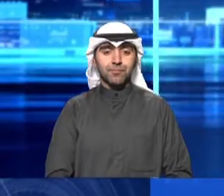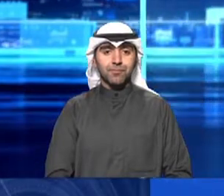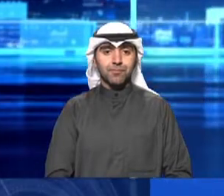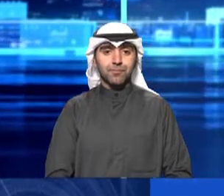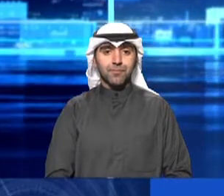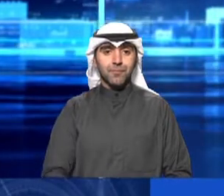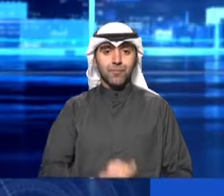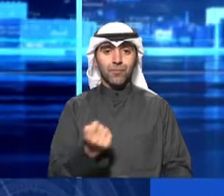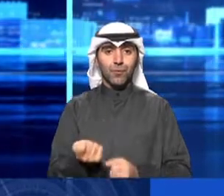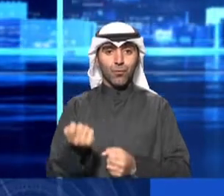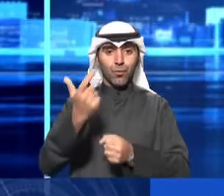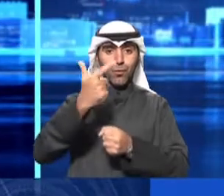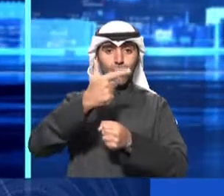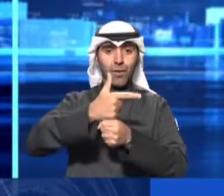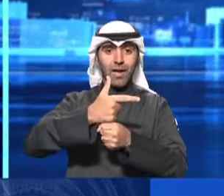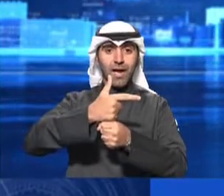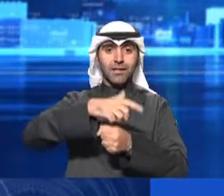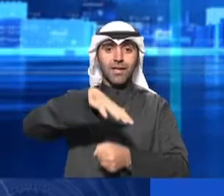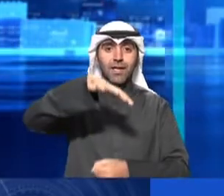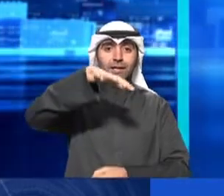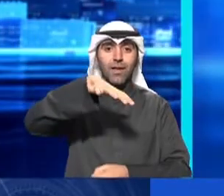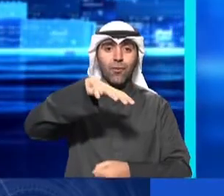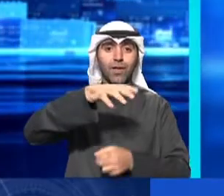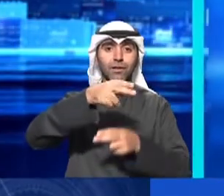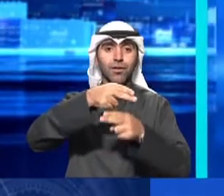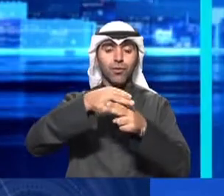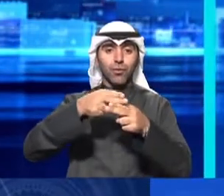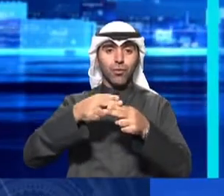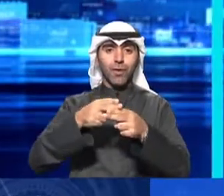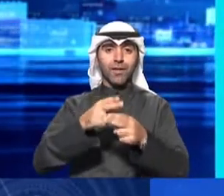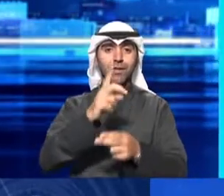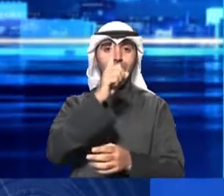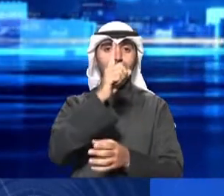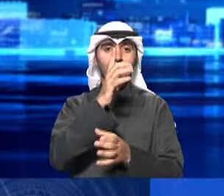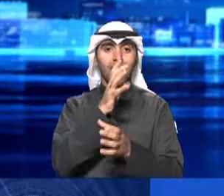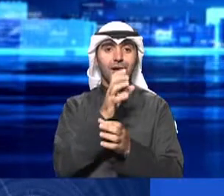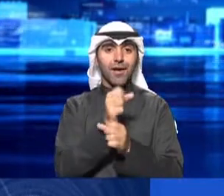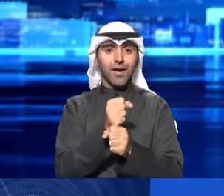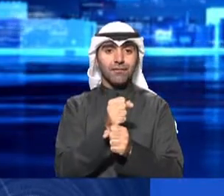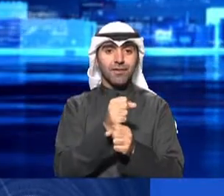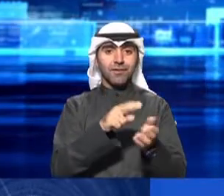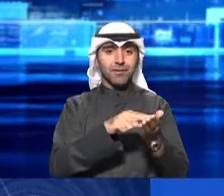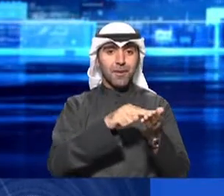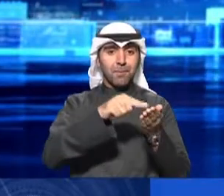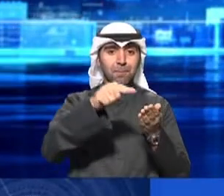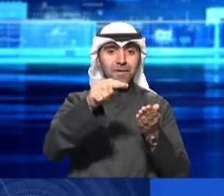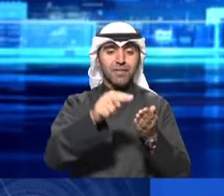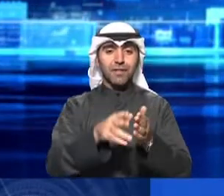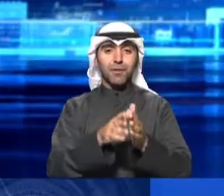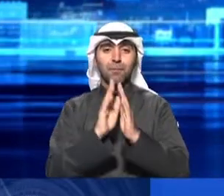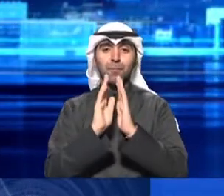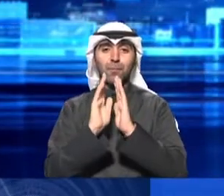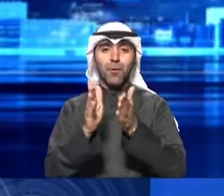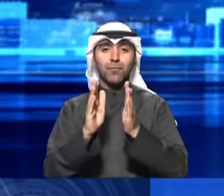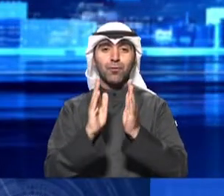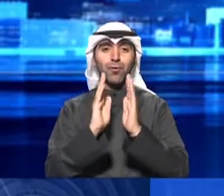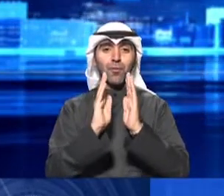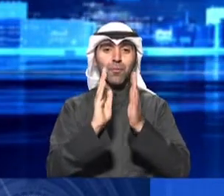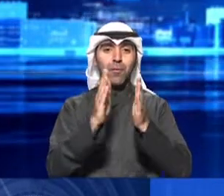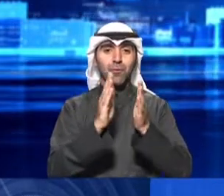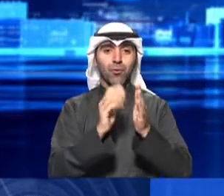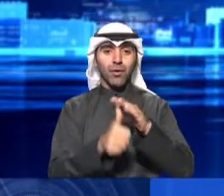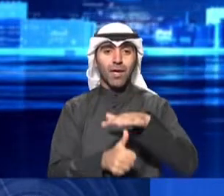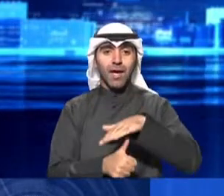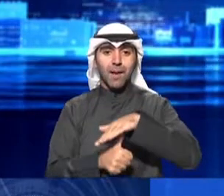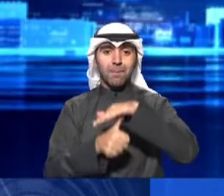بعث سمو ولي العهد الشيخ مشعل الأحمد الجابر الصباح حفظه الله ببرقية تهنئة إلى أخيه صاحب